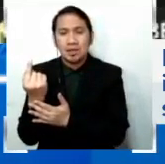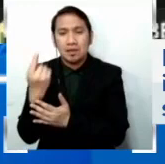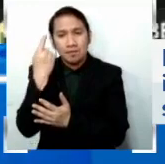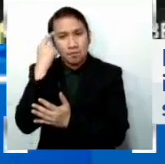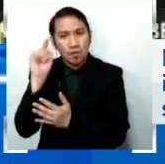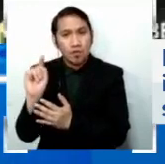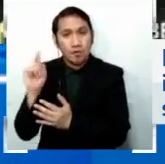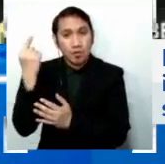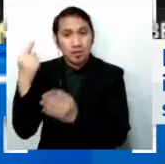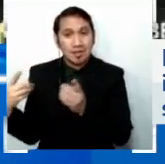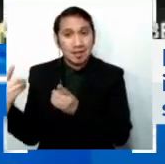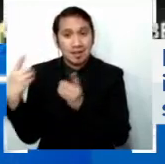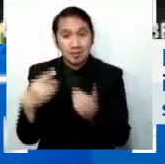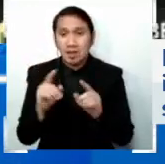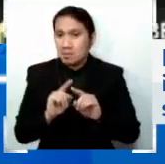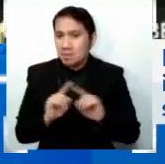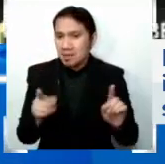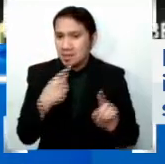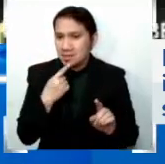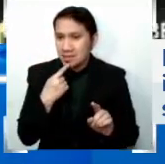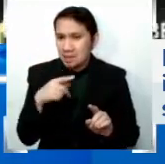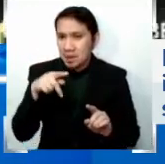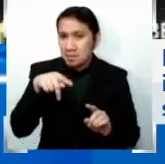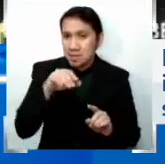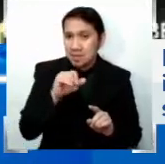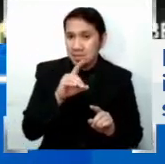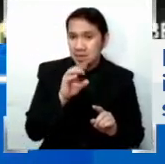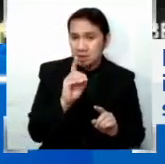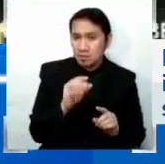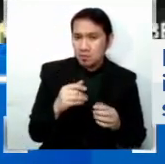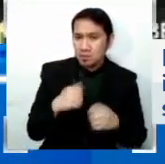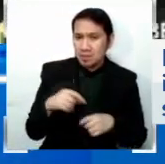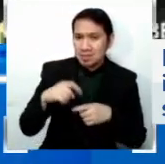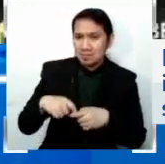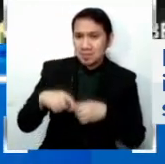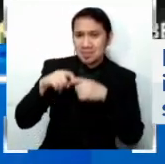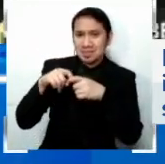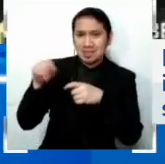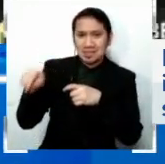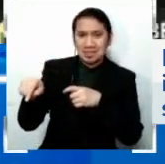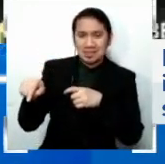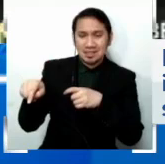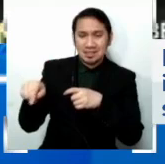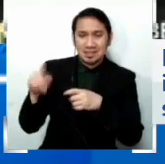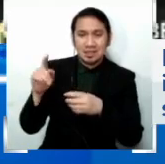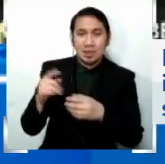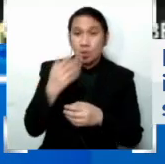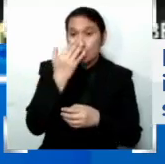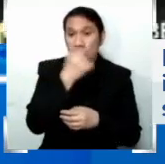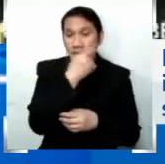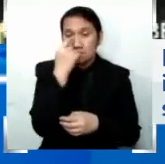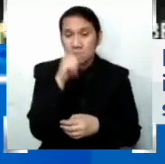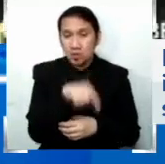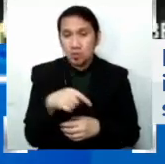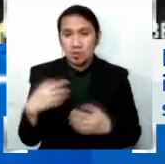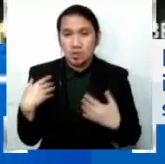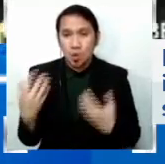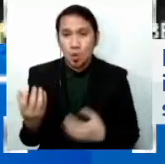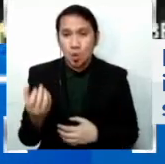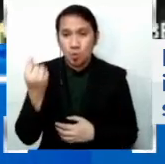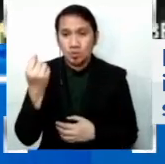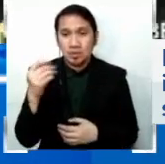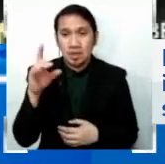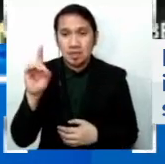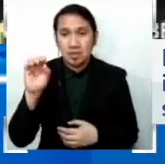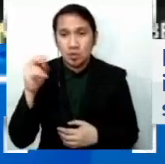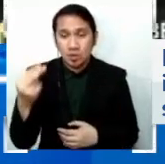delivery. Pero sabi ng PSDBM, pinasuspindi ang delivery ng nalalabi nilang stock dahil daw sa price freeze order ng DOH pagdating